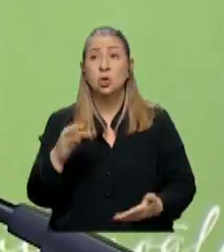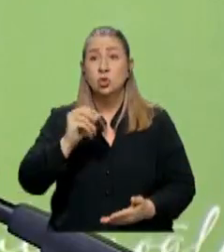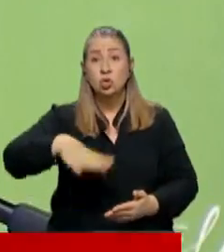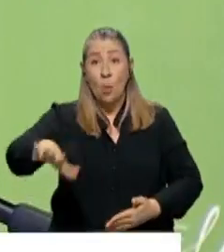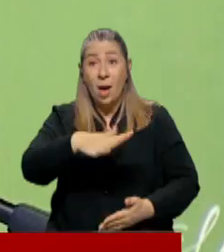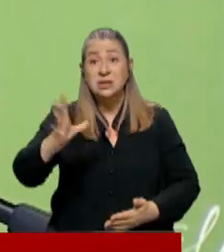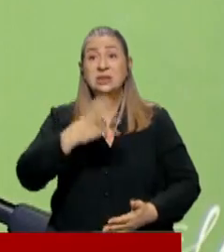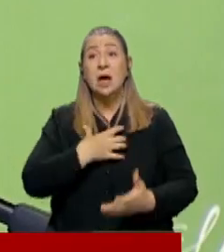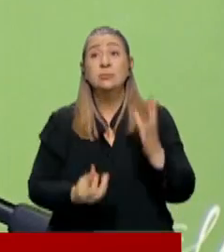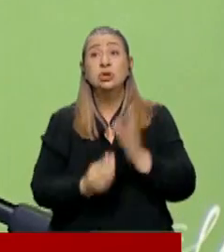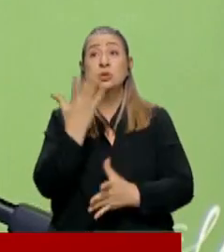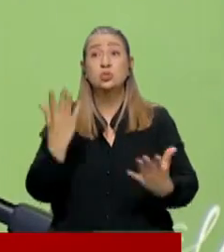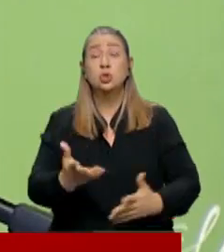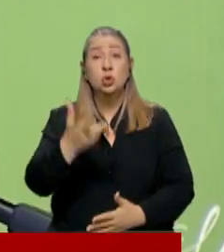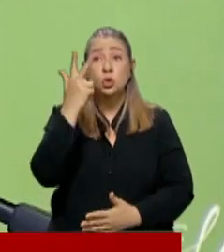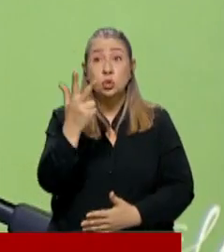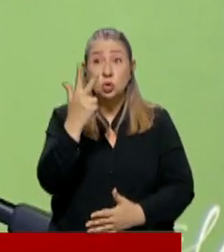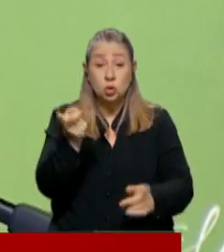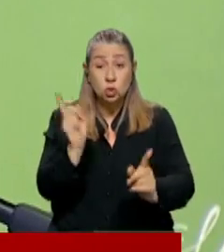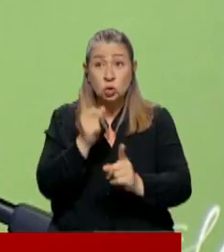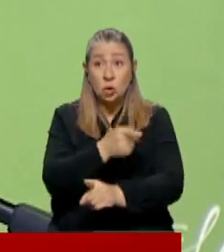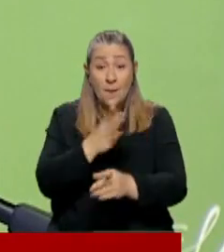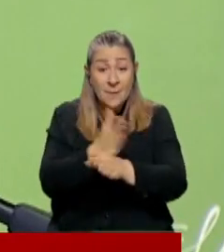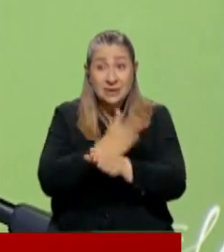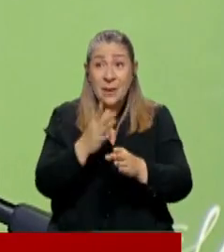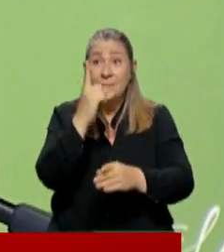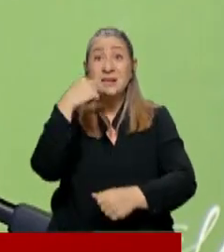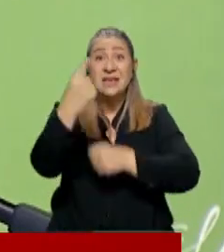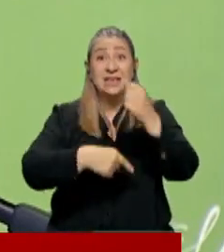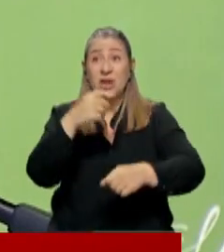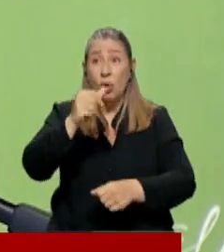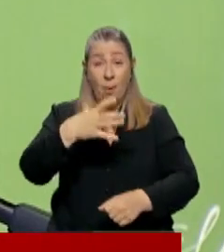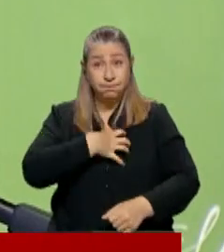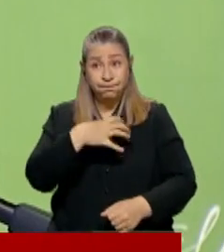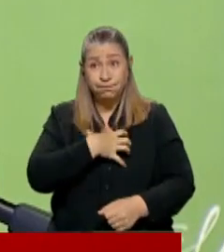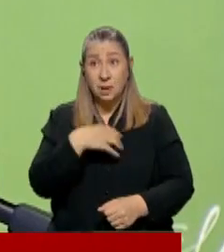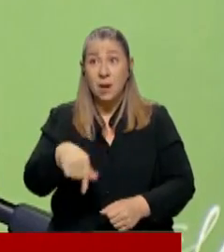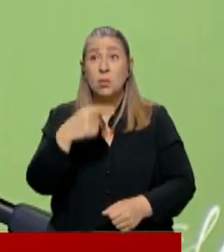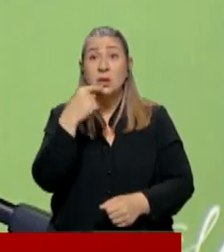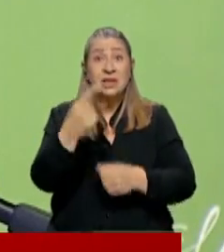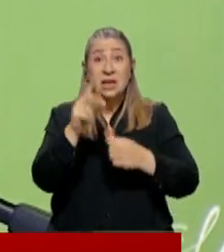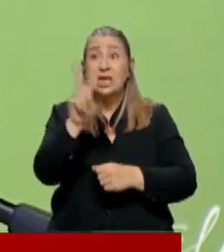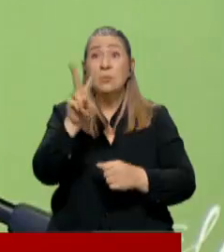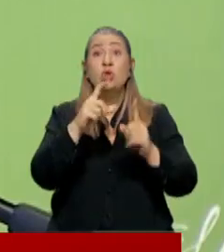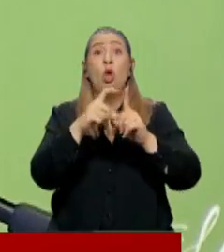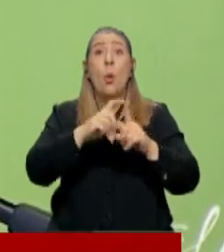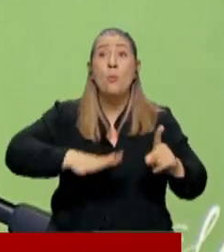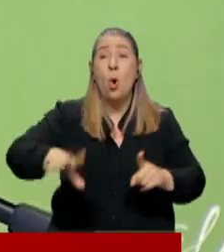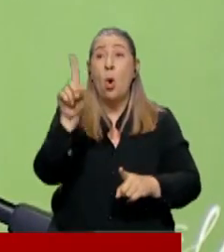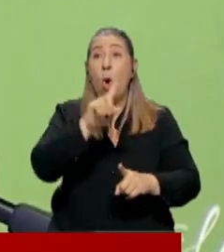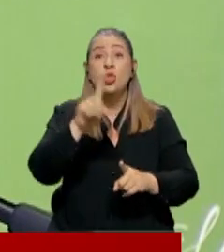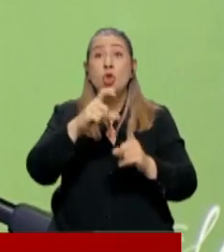Toprağımıza sahip çıkmalıyız. 3 türlü mahsul yetişir bir yılda topraklarımızda. Ben bu yıl 20 dönüm toprağımın 10